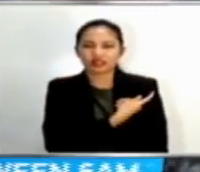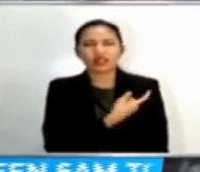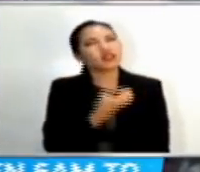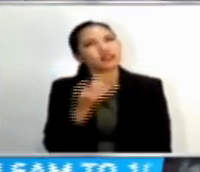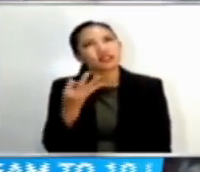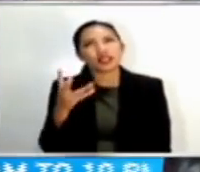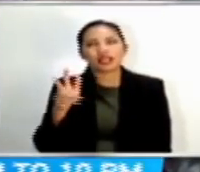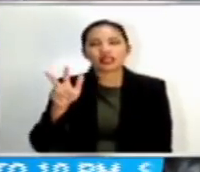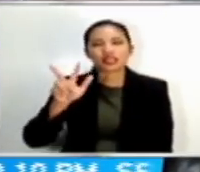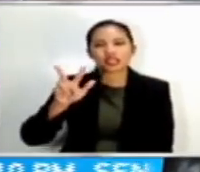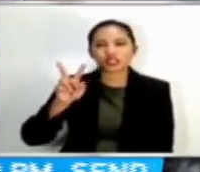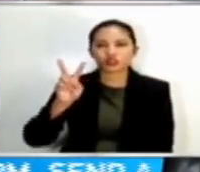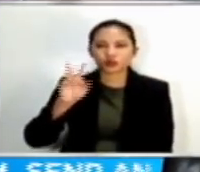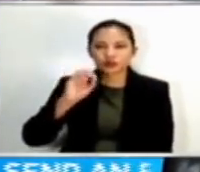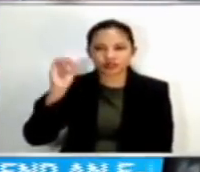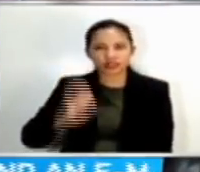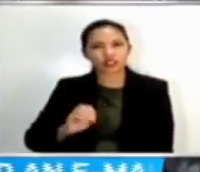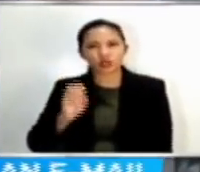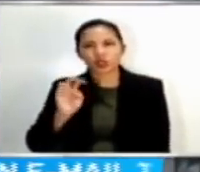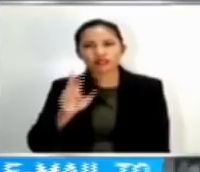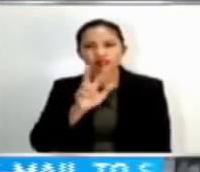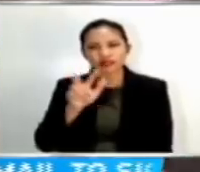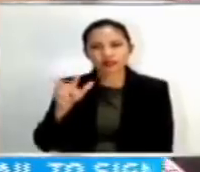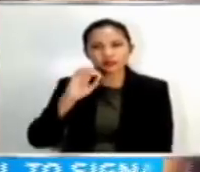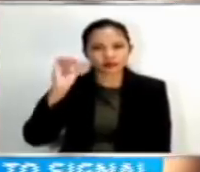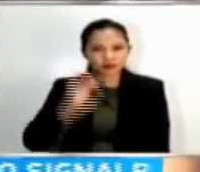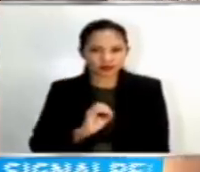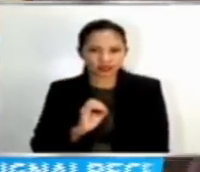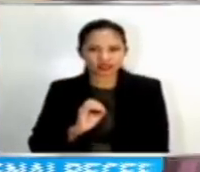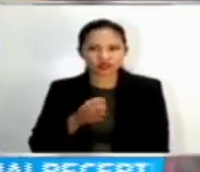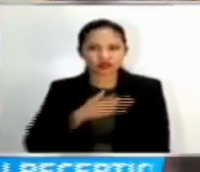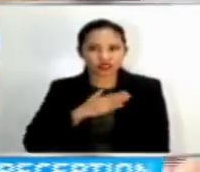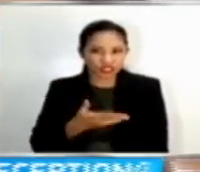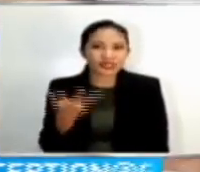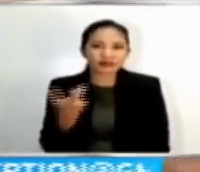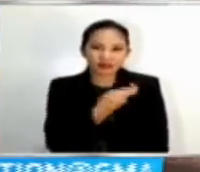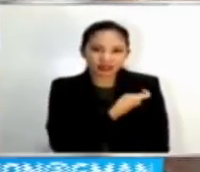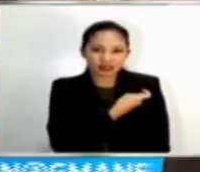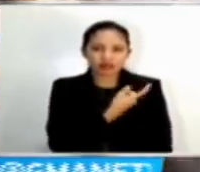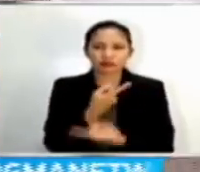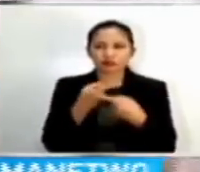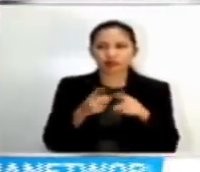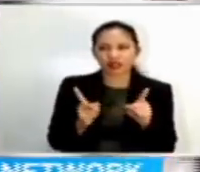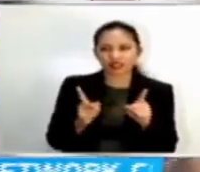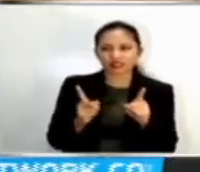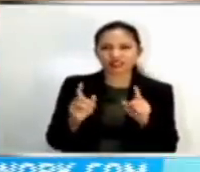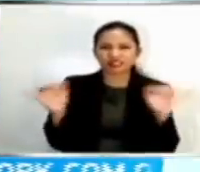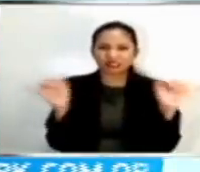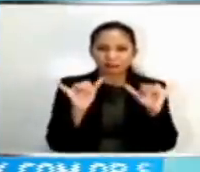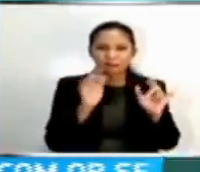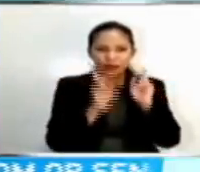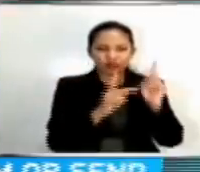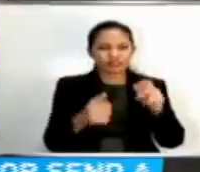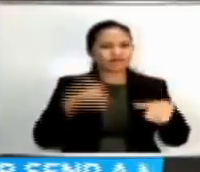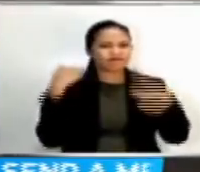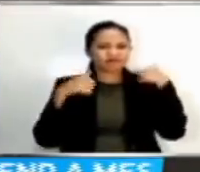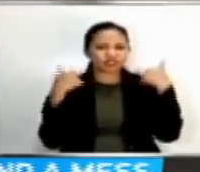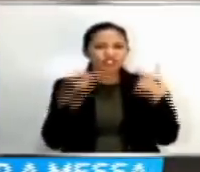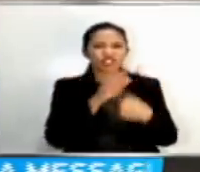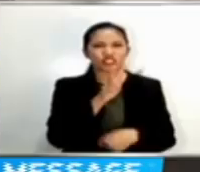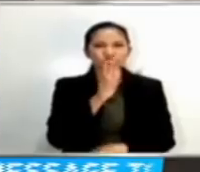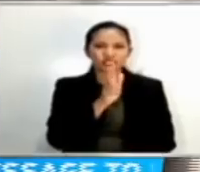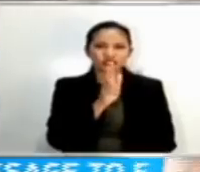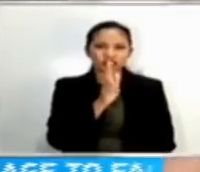32% or 33% yung mga willing magpabakuna, pero yung mga ayaw, ganun din, mga 33%. So parang